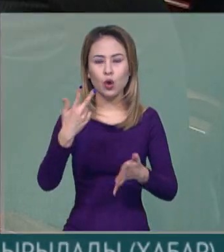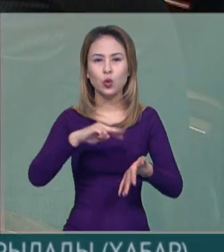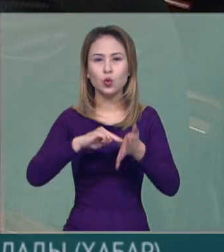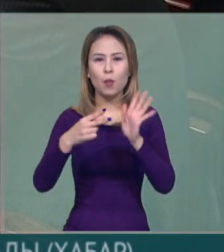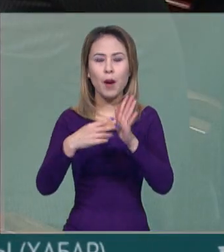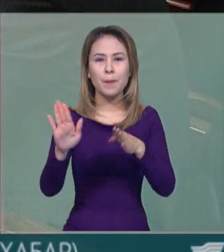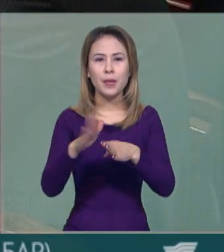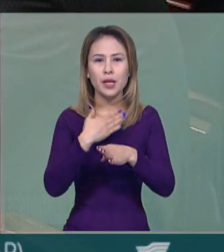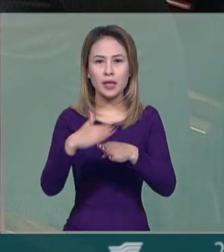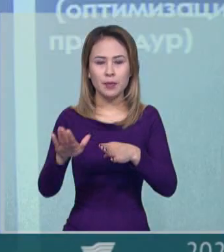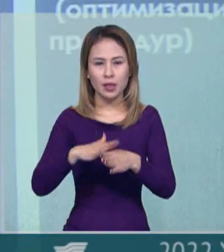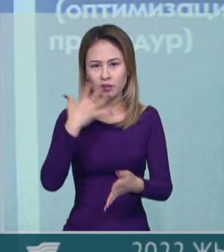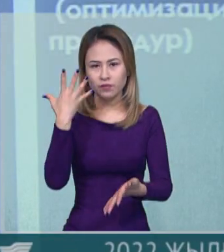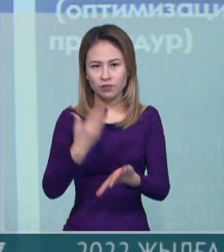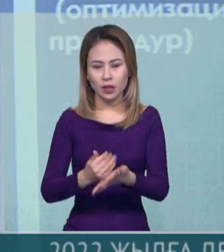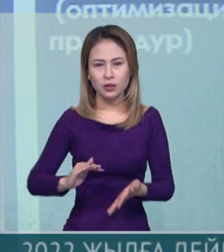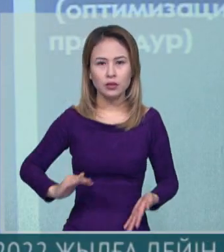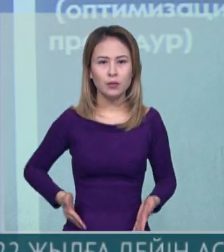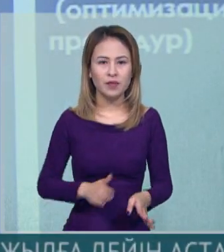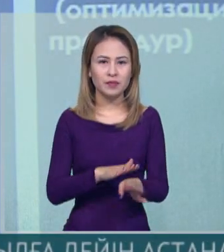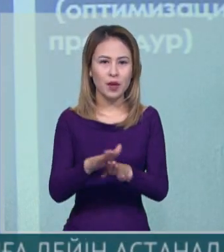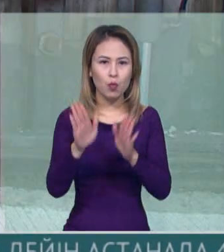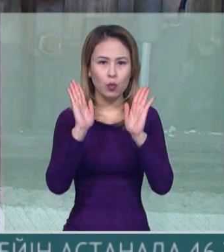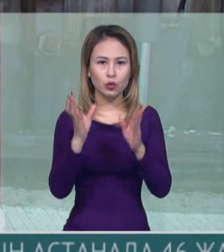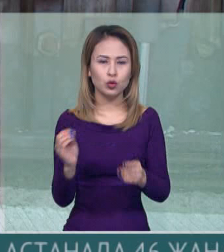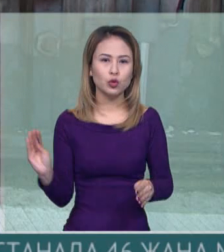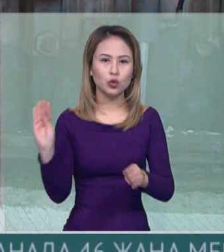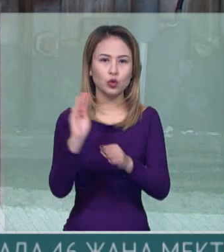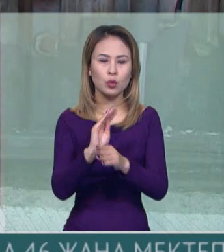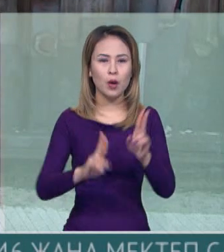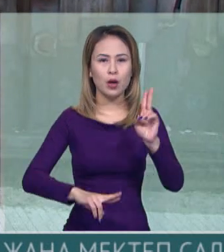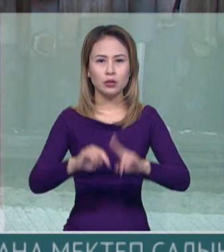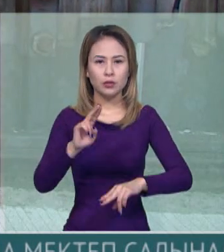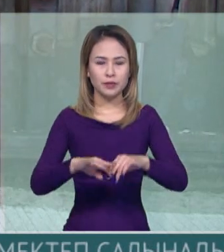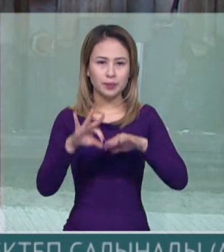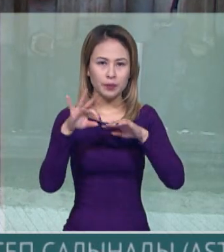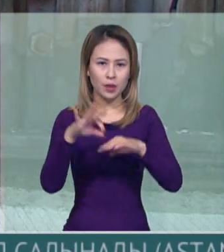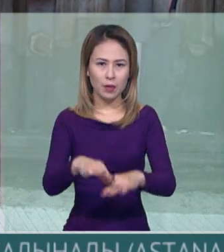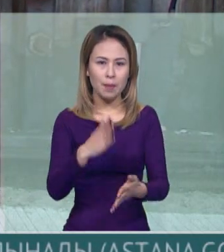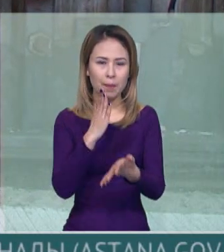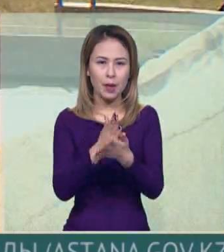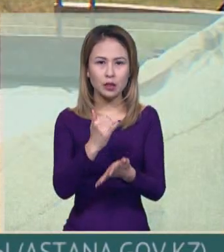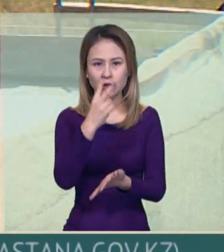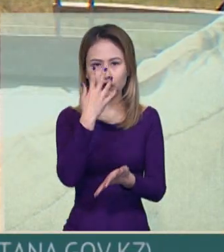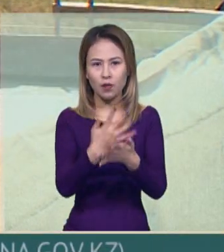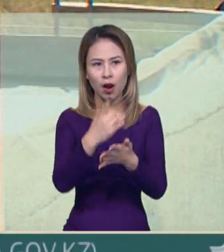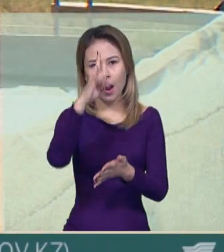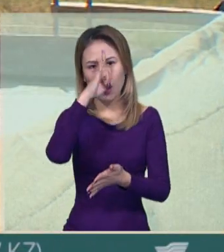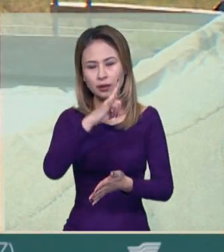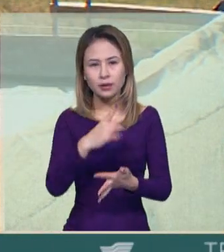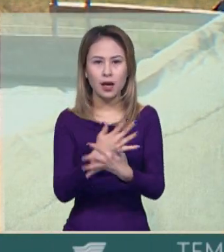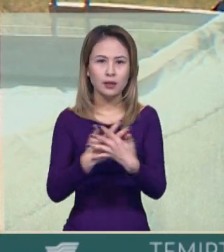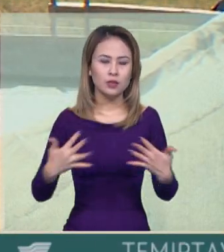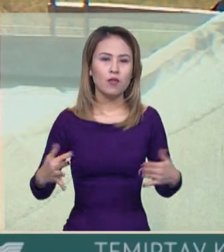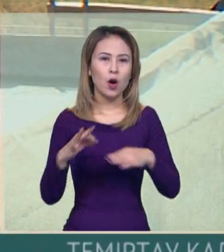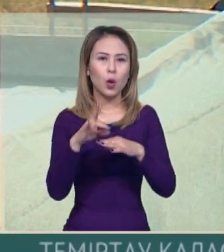мемлекеттік жекеменшік әріптестік шеңберінде жүзеге асырылмақ. Бұдан бөлек тас жолдардың да құрылысы жүріп жатыр. Сөзіме бір дәлел: Қазақстан-Қытай шекарасында салынып